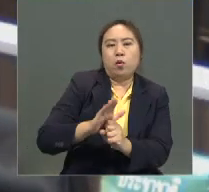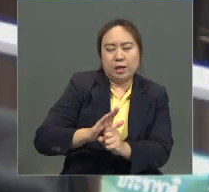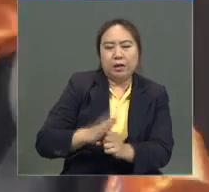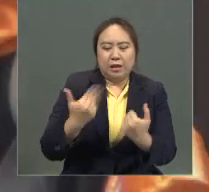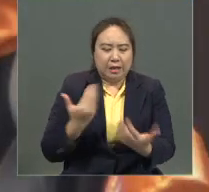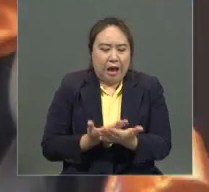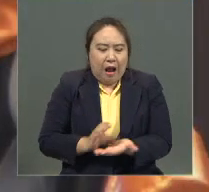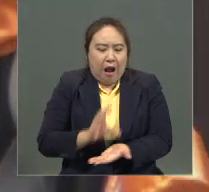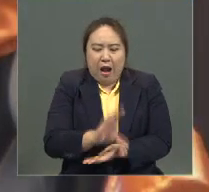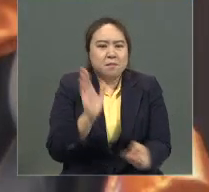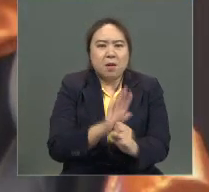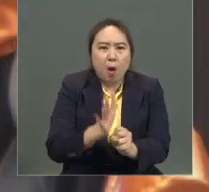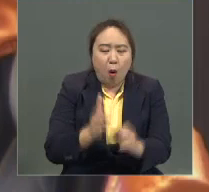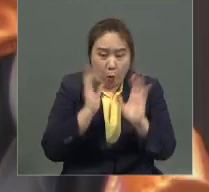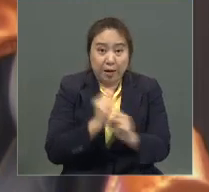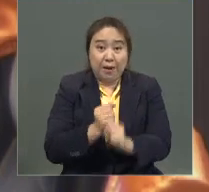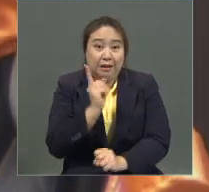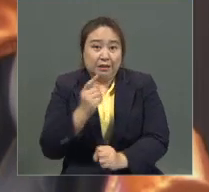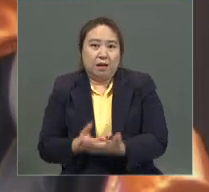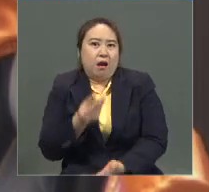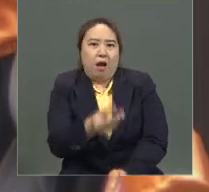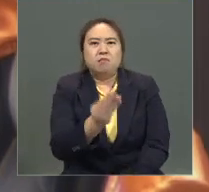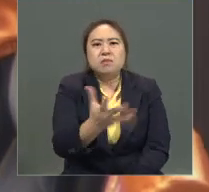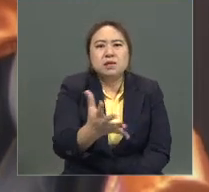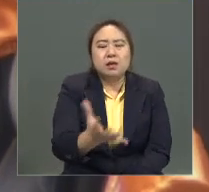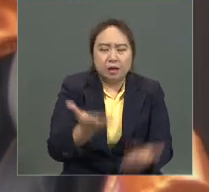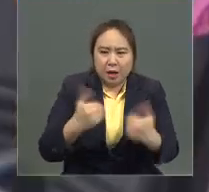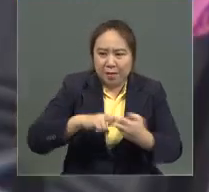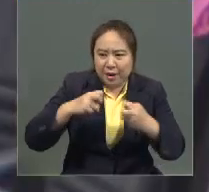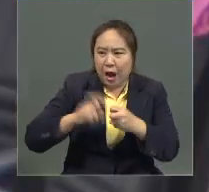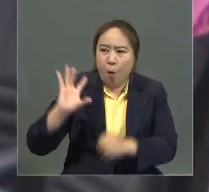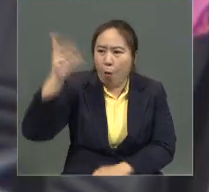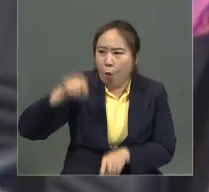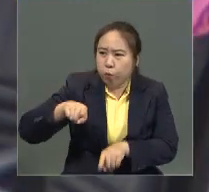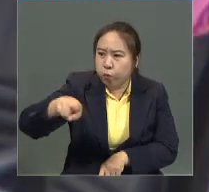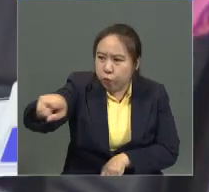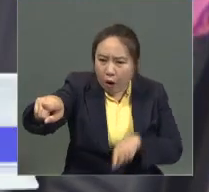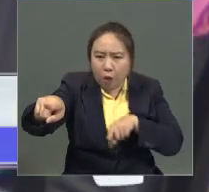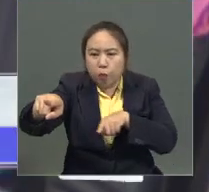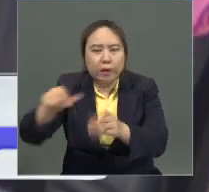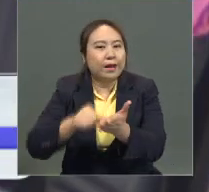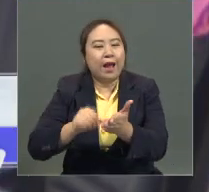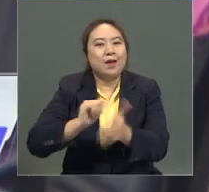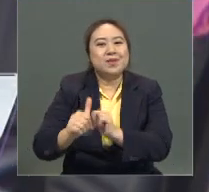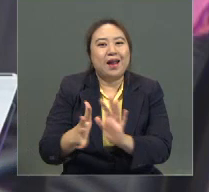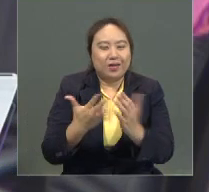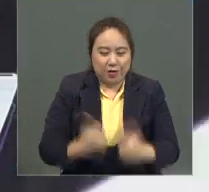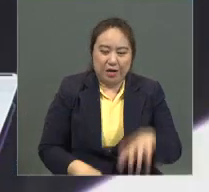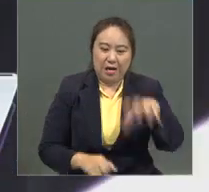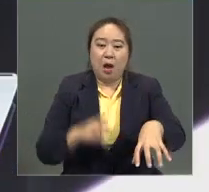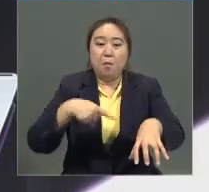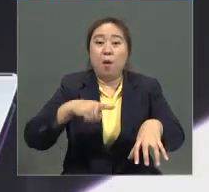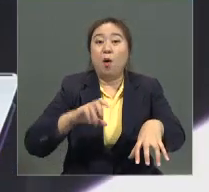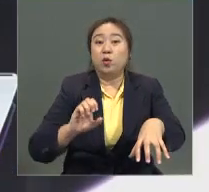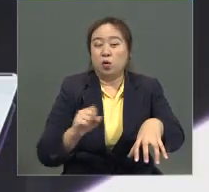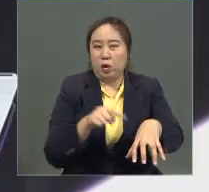งินกับคนทำงานจริงและไม่สามารถแก้ไขปัญหาได้ทันต่อสถานการณ์โลกเป็นเหตุให้การทำงานของสำนักงานคณะกรรมการป้องกันและปราบปรามยาเสพ